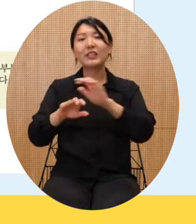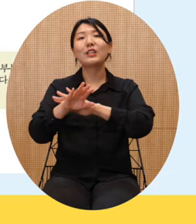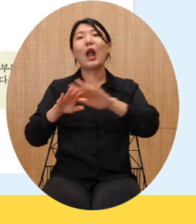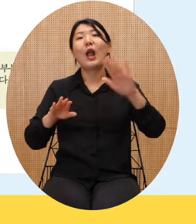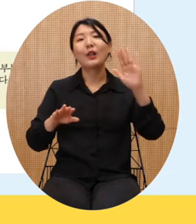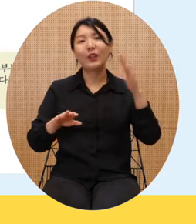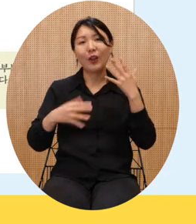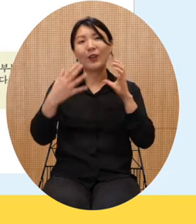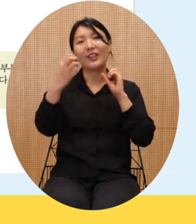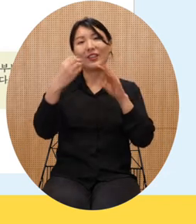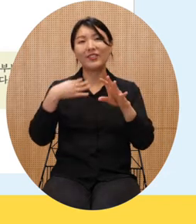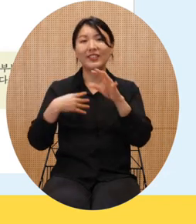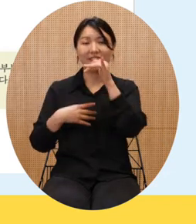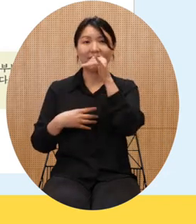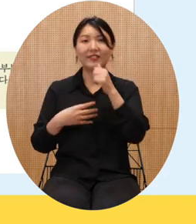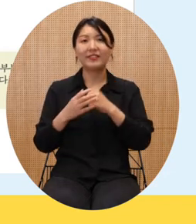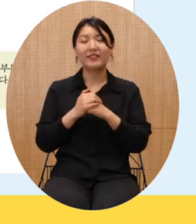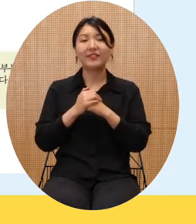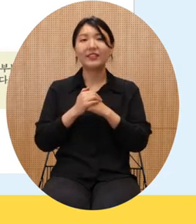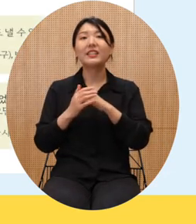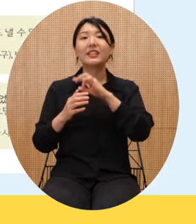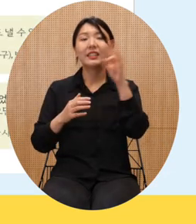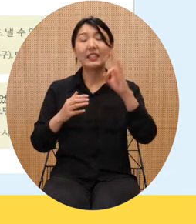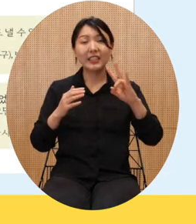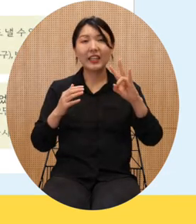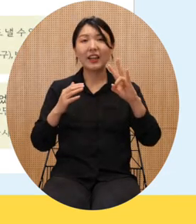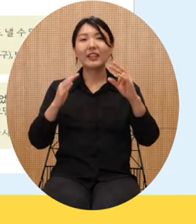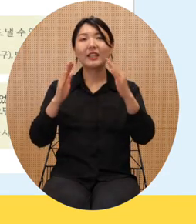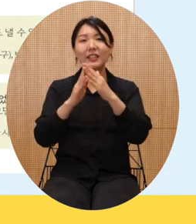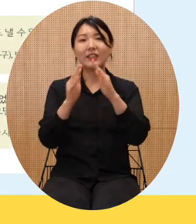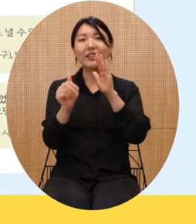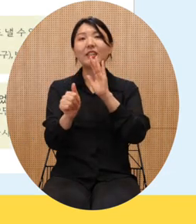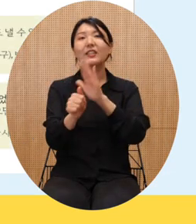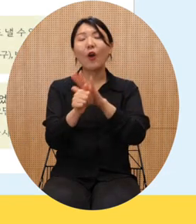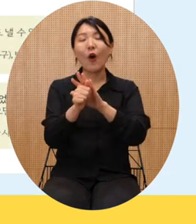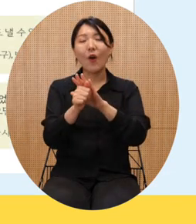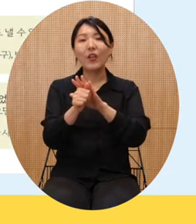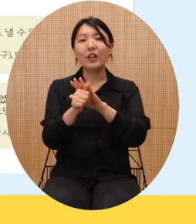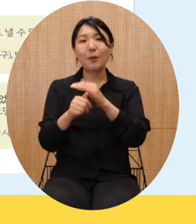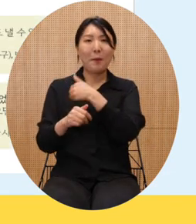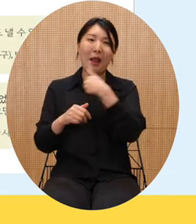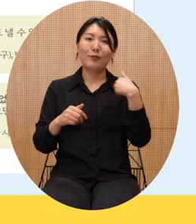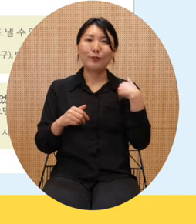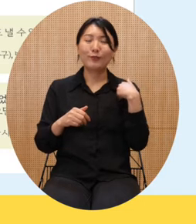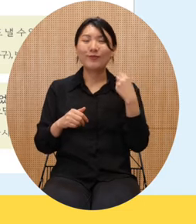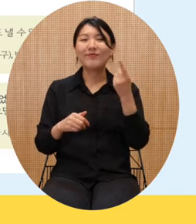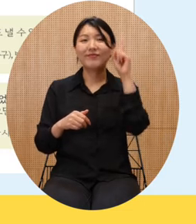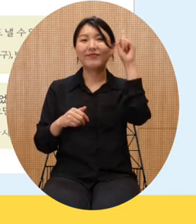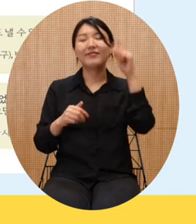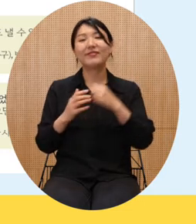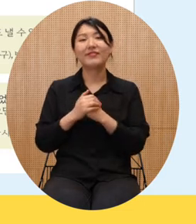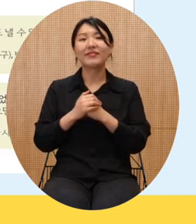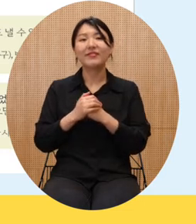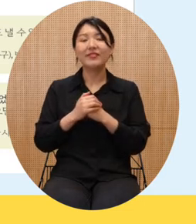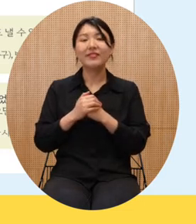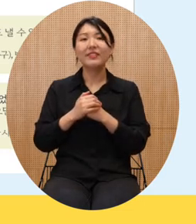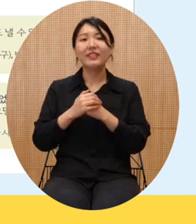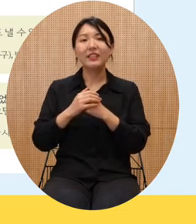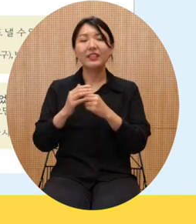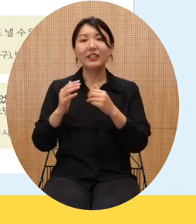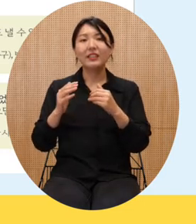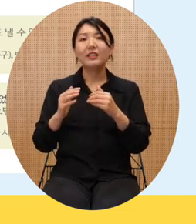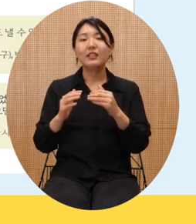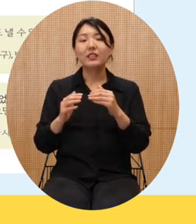잘 된다라는 평가를 하시는 분이 계셨습니다. 예, 시흥형 주거비 지원에 대한 만족도는